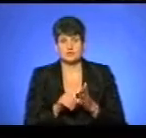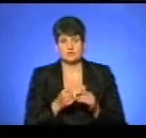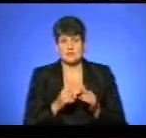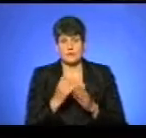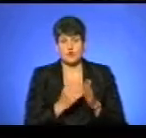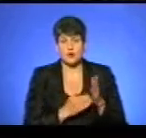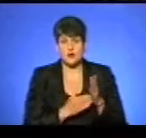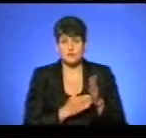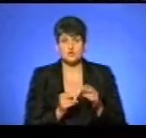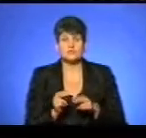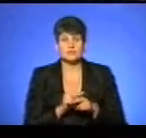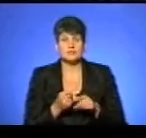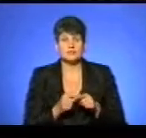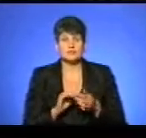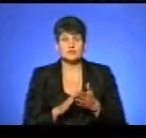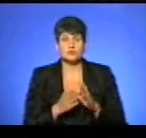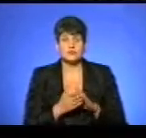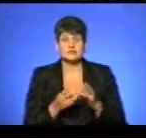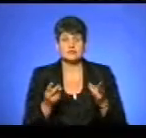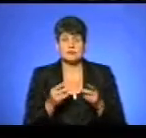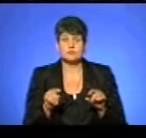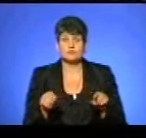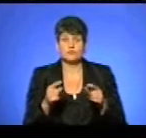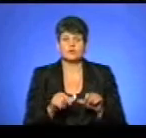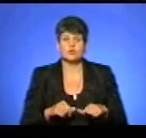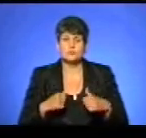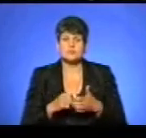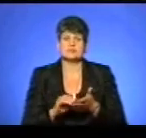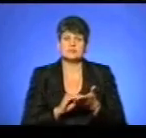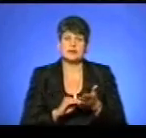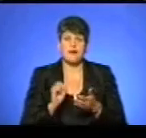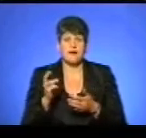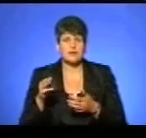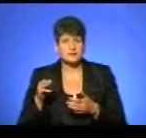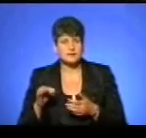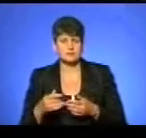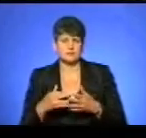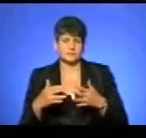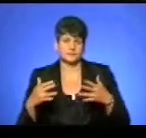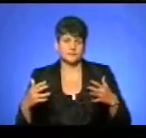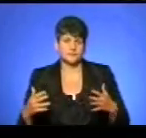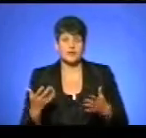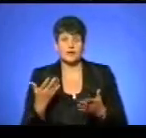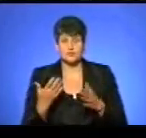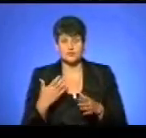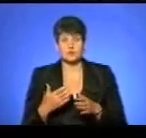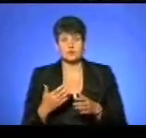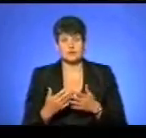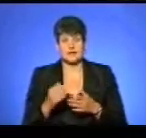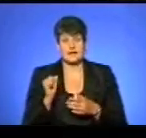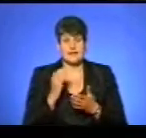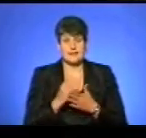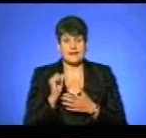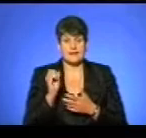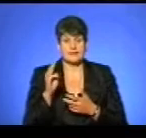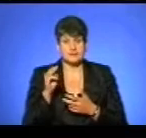Для того, щоб виправити то становище, то там вже треба створювати комісії, писати акти і так далі. А потім, якщо вже є акт, тобто